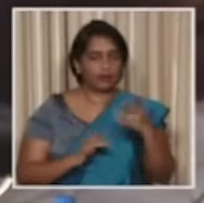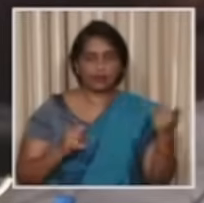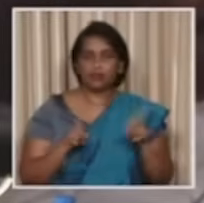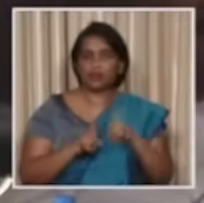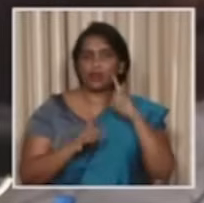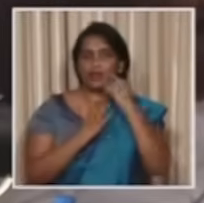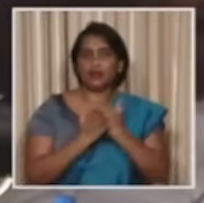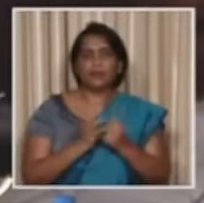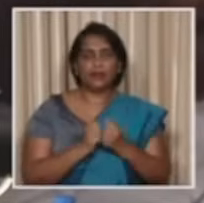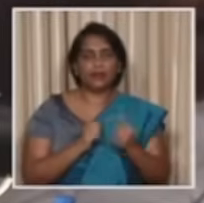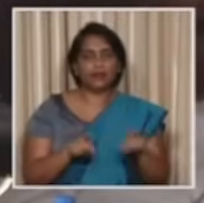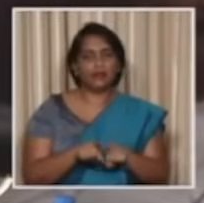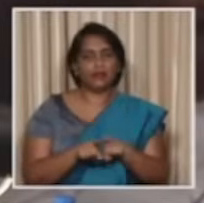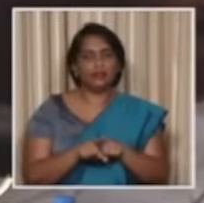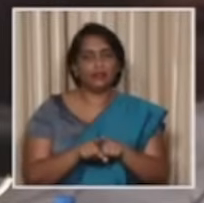ඉතින් ඒ නිසා